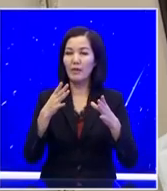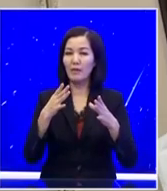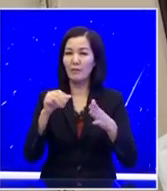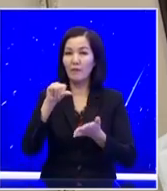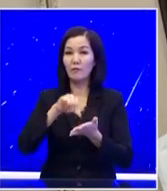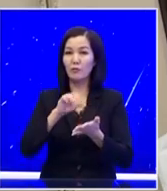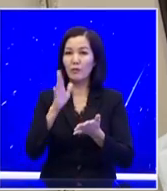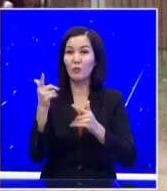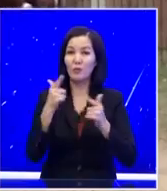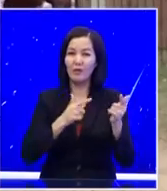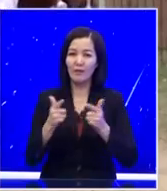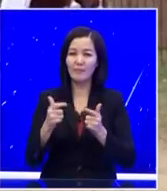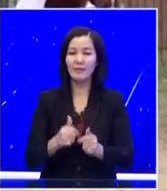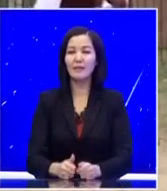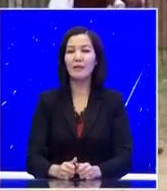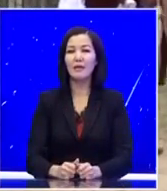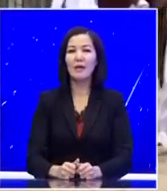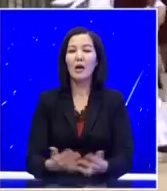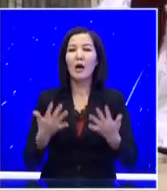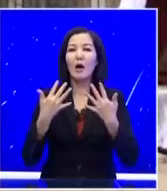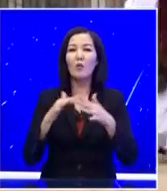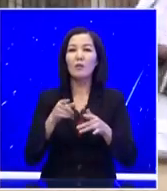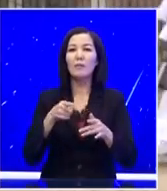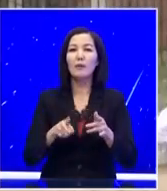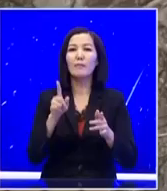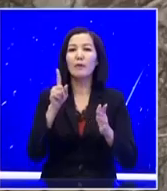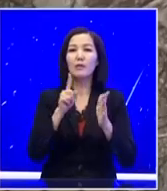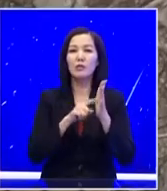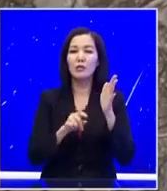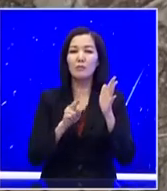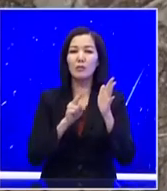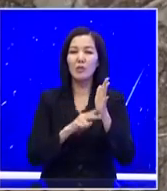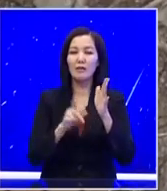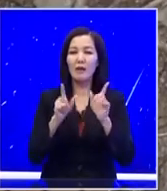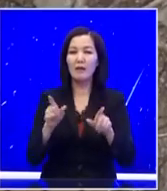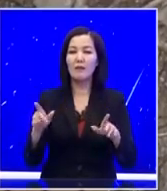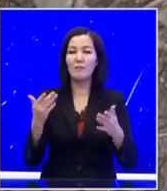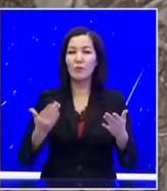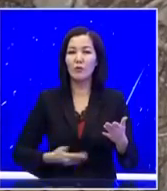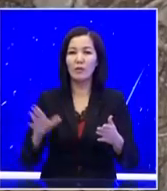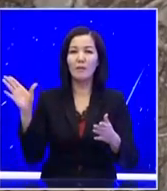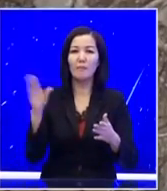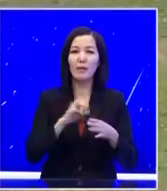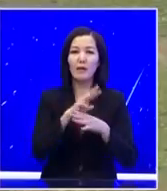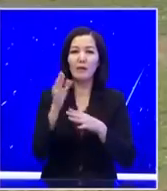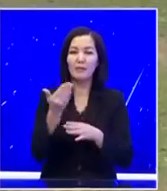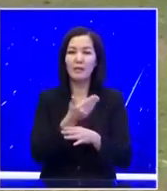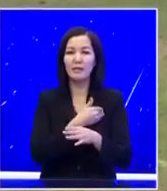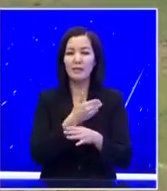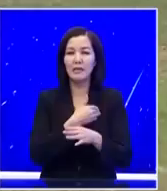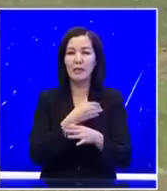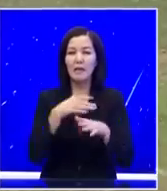тойда айтуға дайынбыз. Мұсабек ауылдық округінде 1077 адам тұрады. Ақ кимешек тәжелер бәрін қамтығысы бар. Бұл